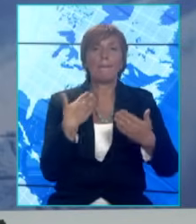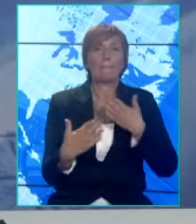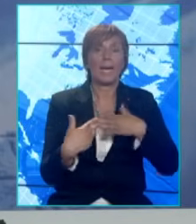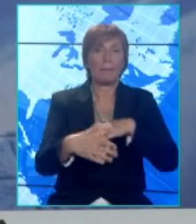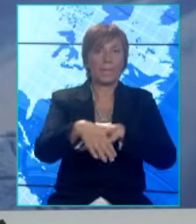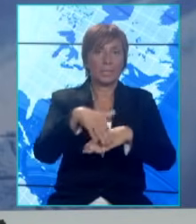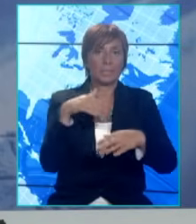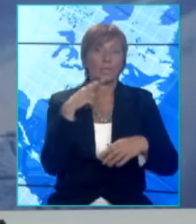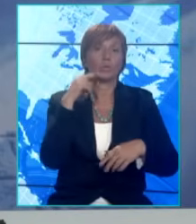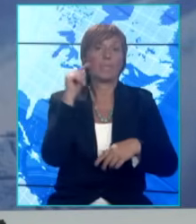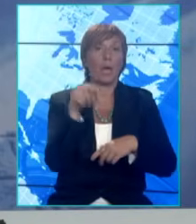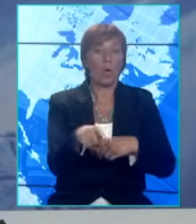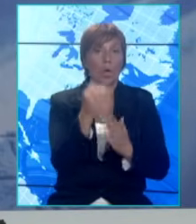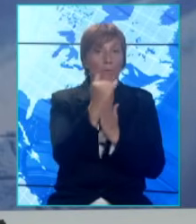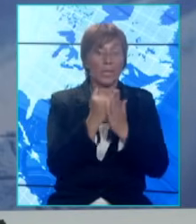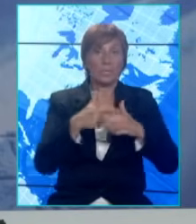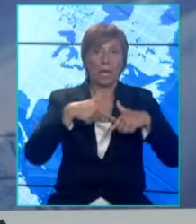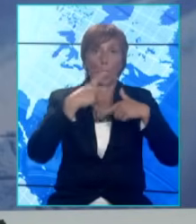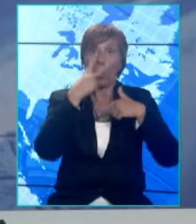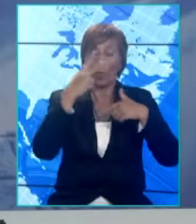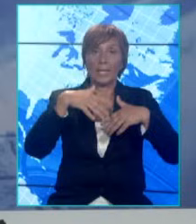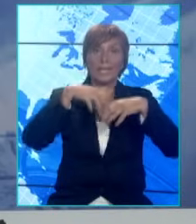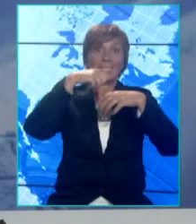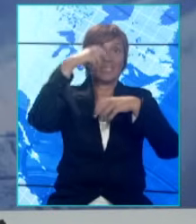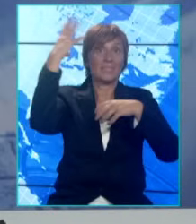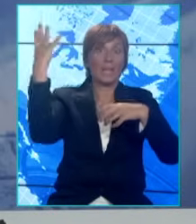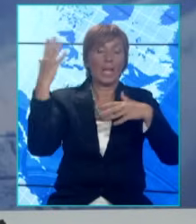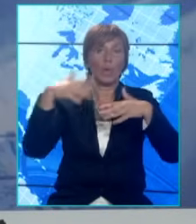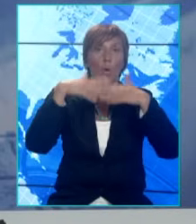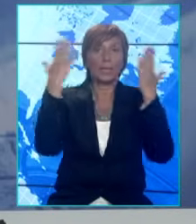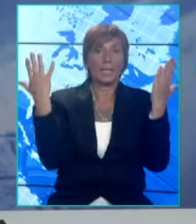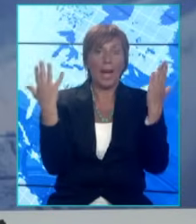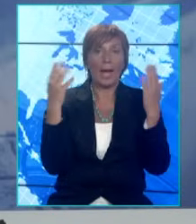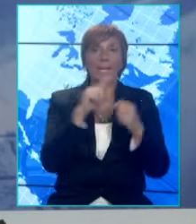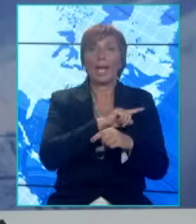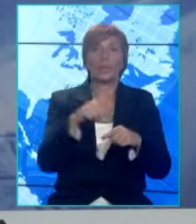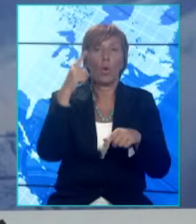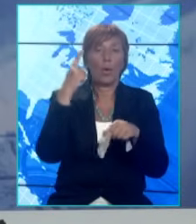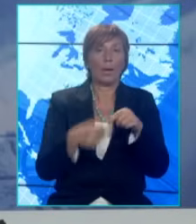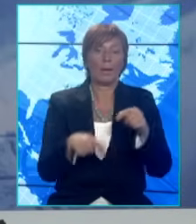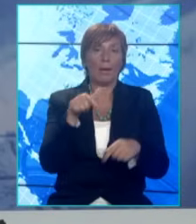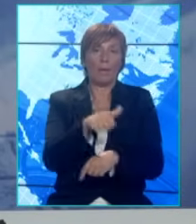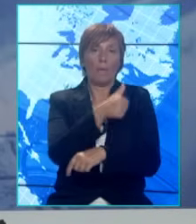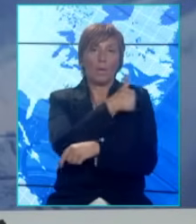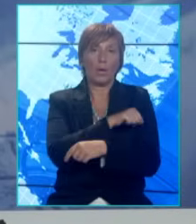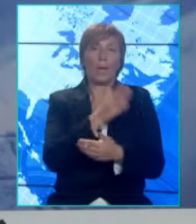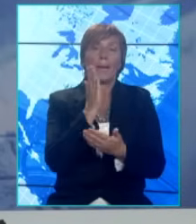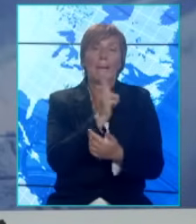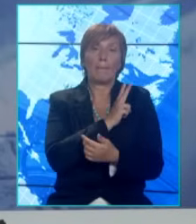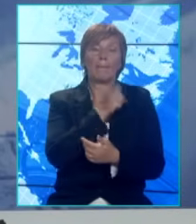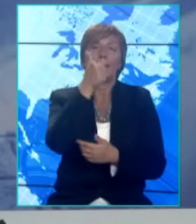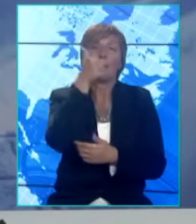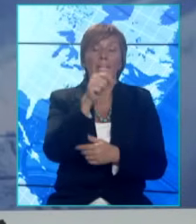ovaj koji ste spomenuli, a i ostali ugledati svjetlo dana i da ćemo do konca ove godine imati prvu